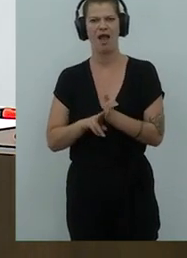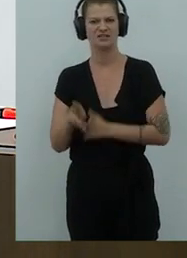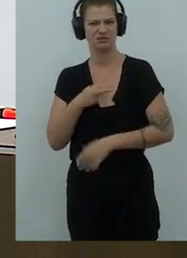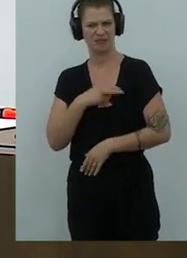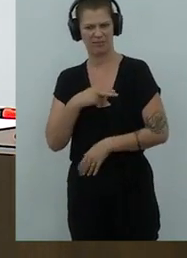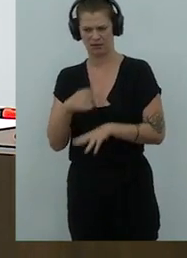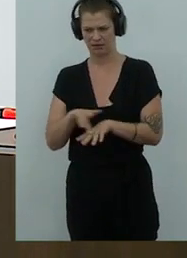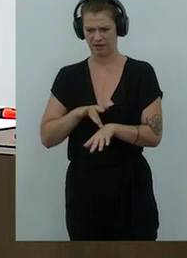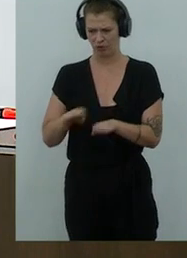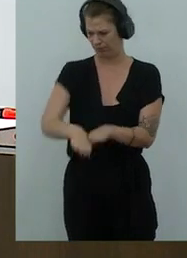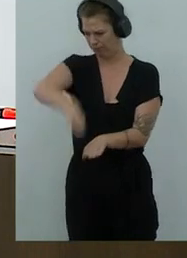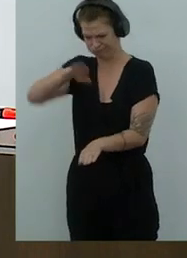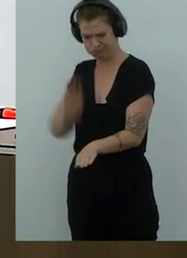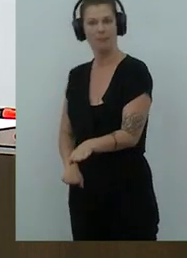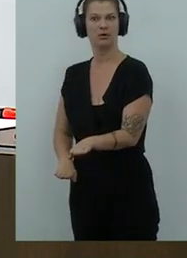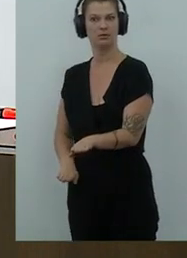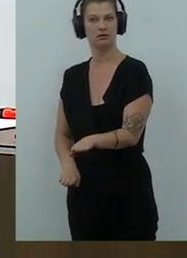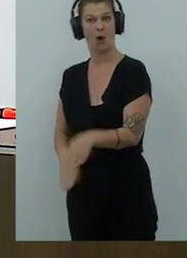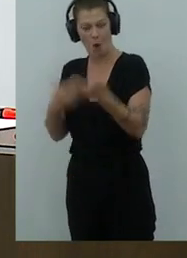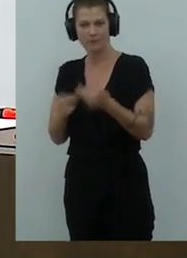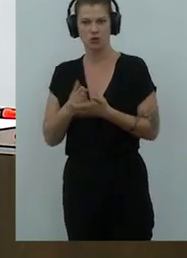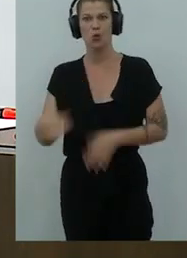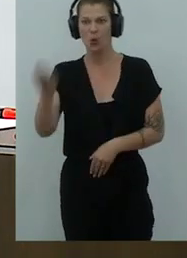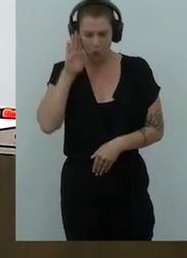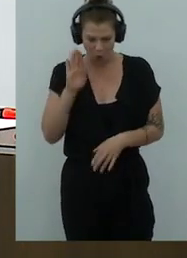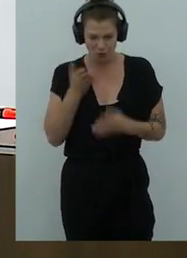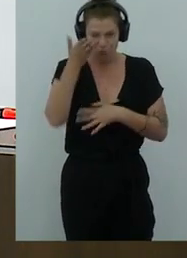vom zukunftsfitten Bundesland heute gehört. Diese